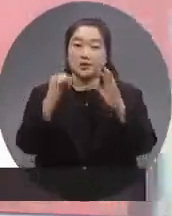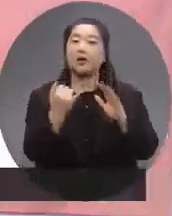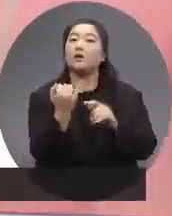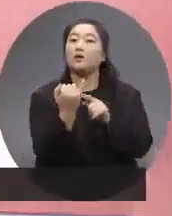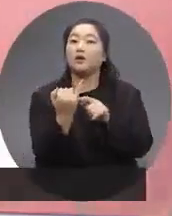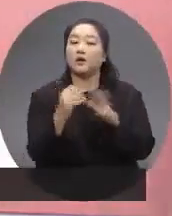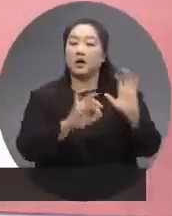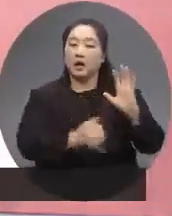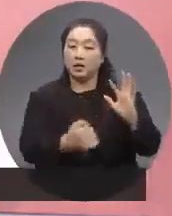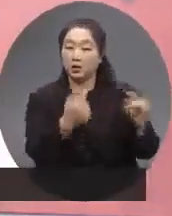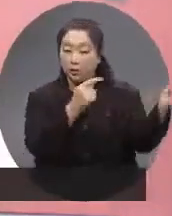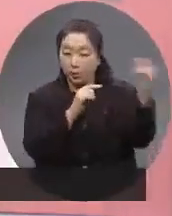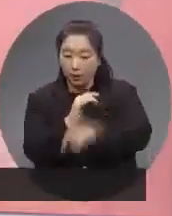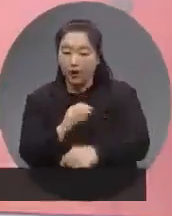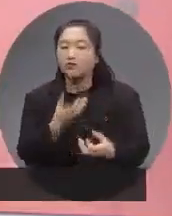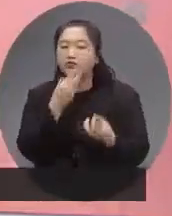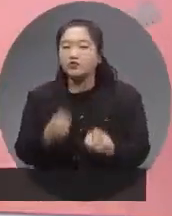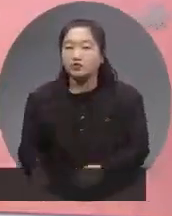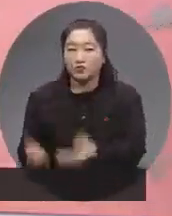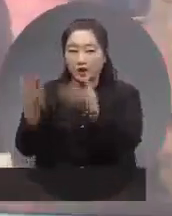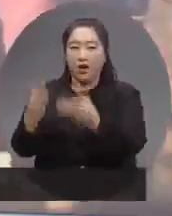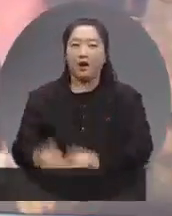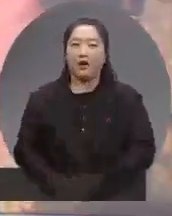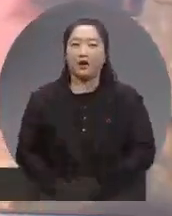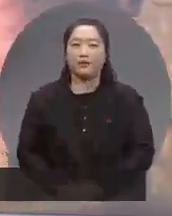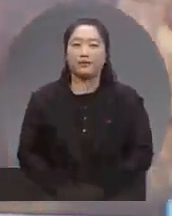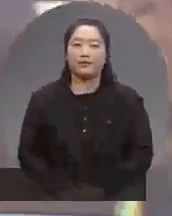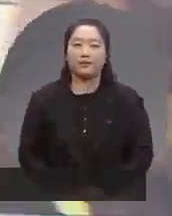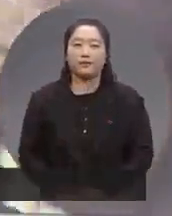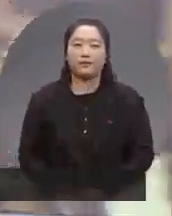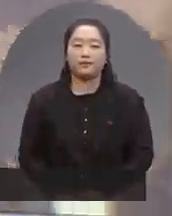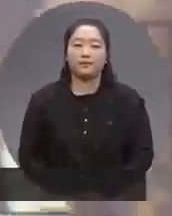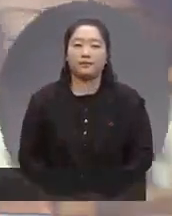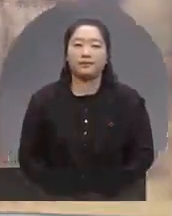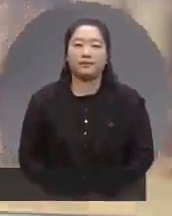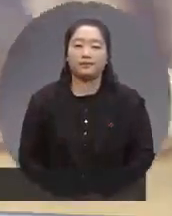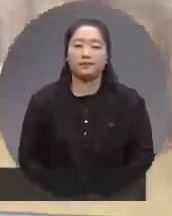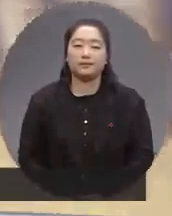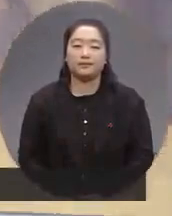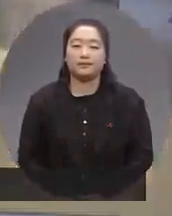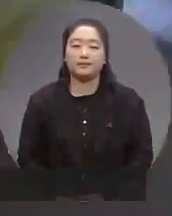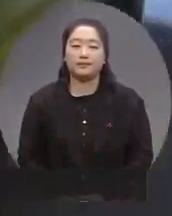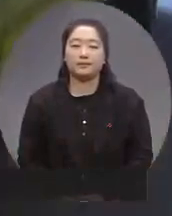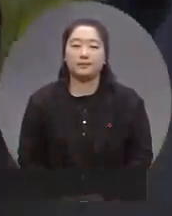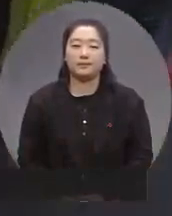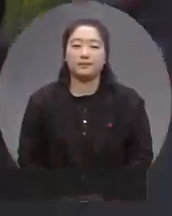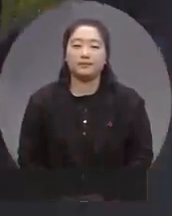새 출발을 축하했습니다. 정재영 기자가 다녀왔습니다.